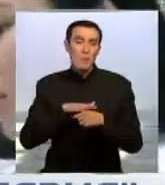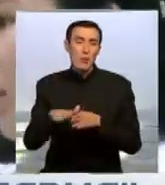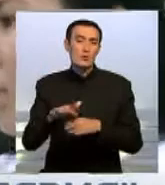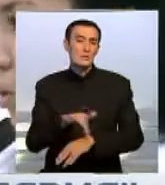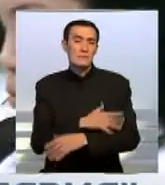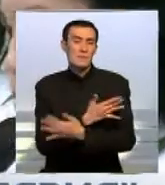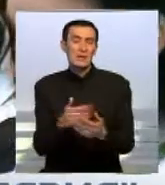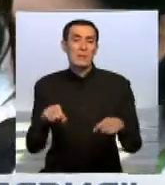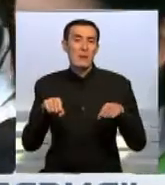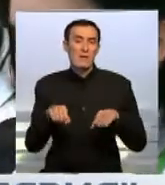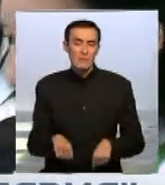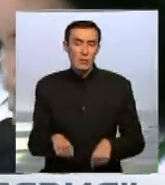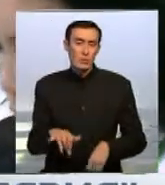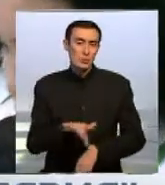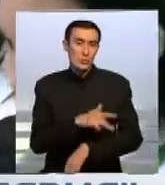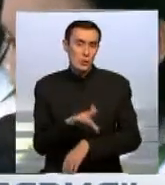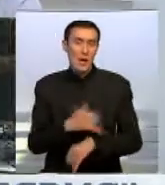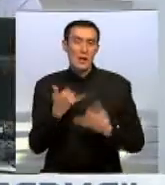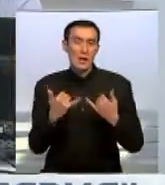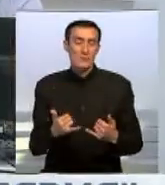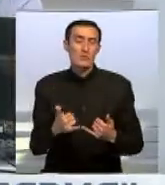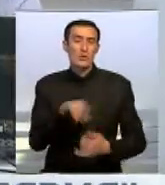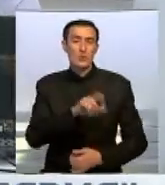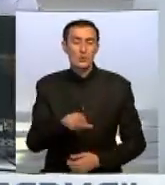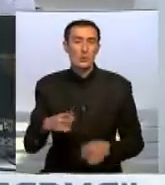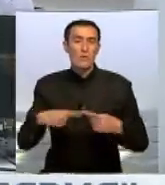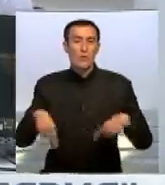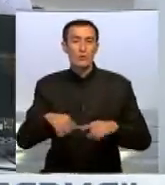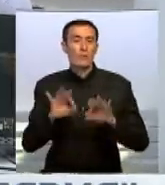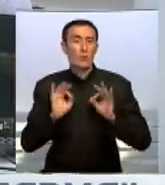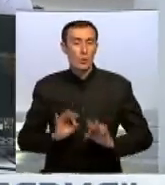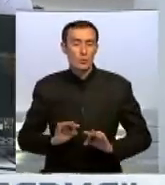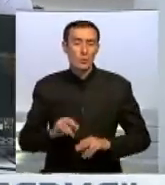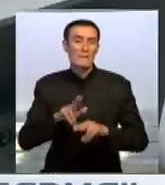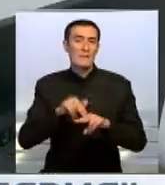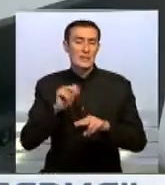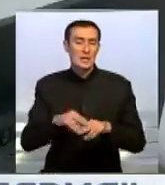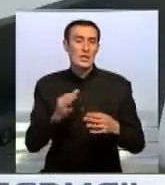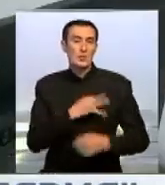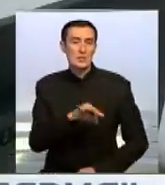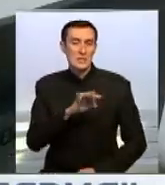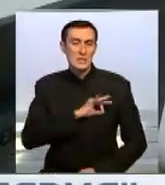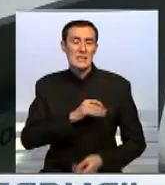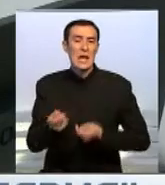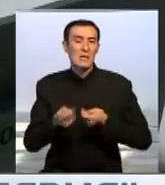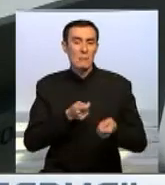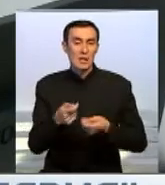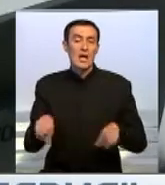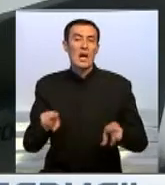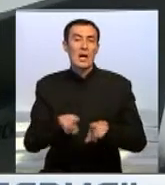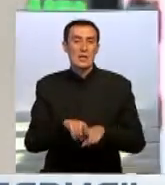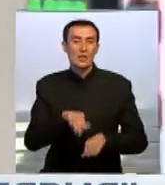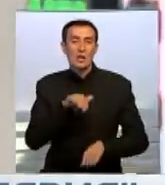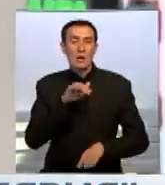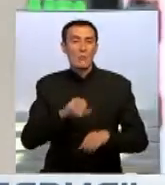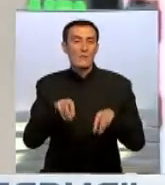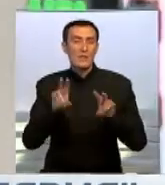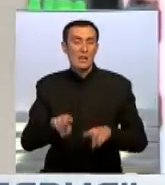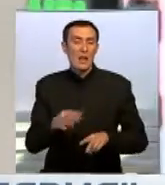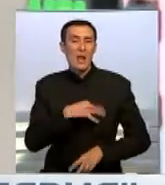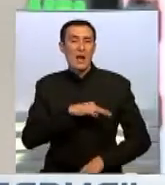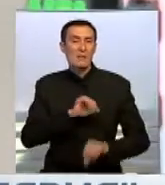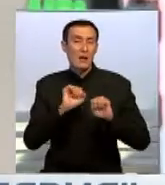спектр правовых услуг. Их оказывают сотрудники органов прокуратуры, внутренних дел, юстиции, акимата, а также профессиональные